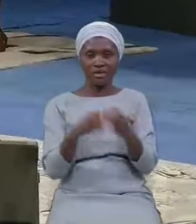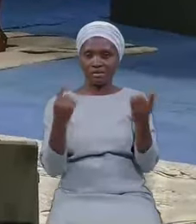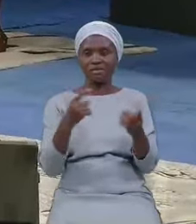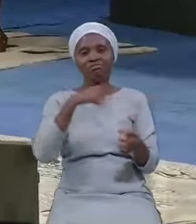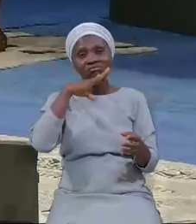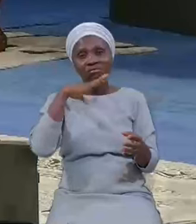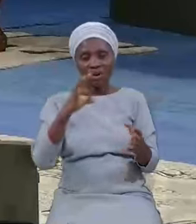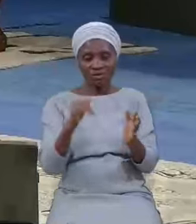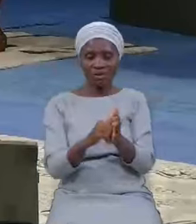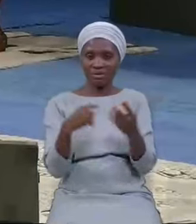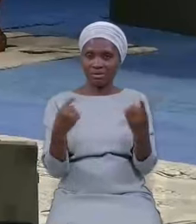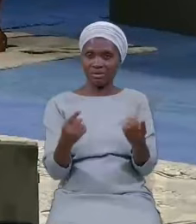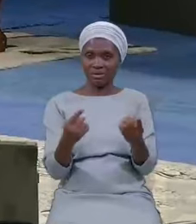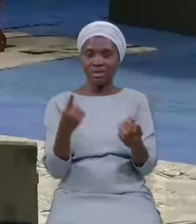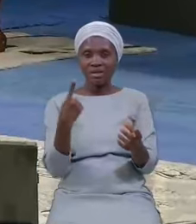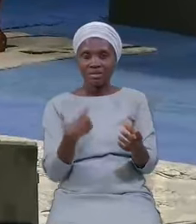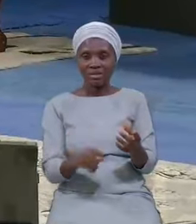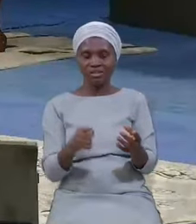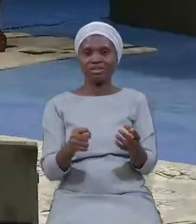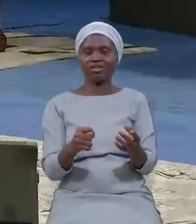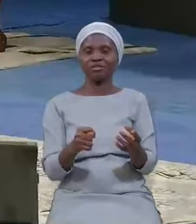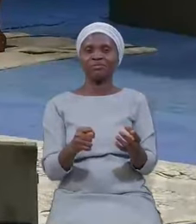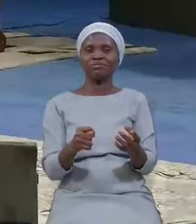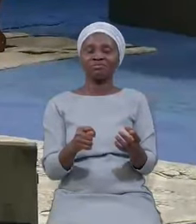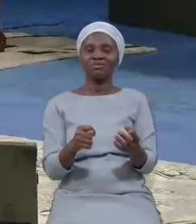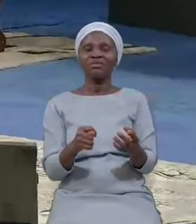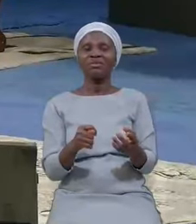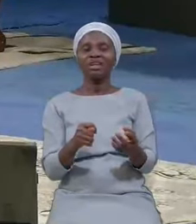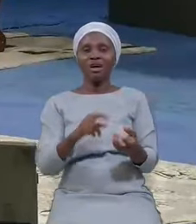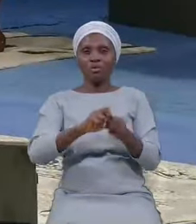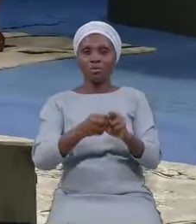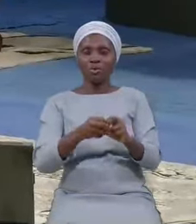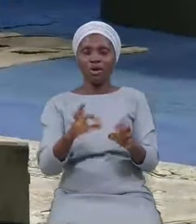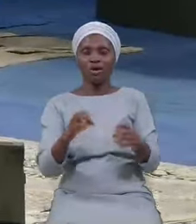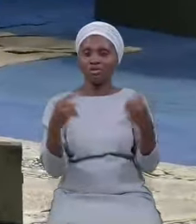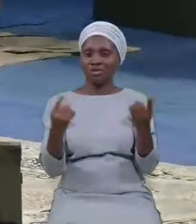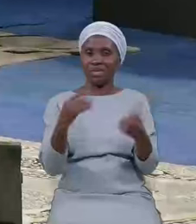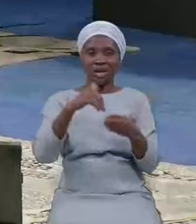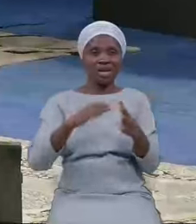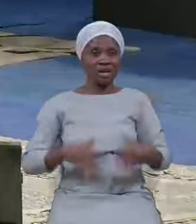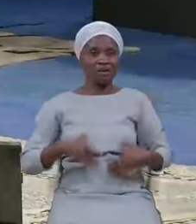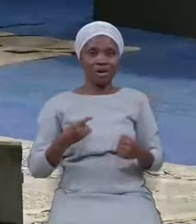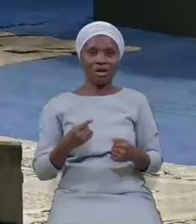la perversion des péchés de nos vies, celui qui peut ôter